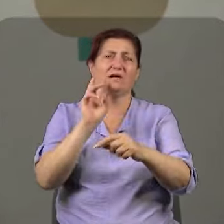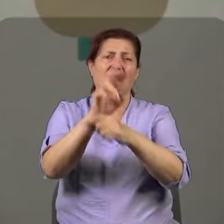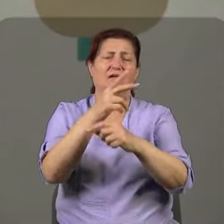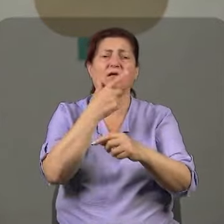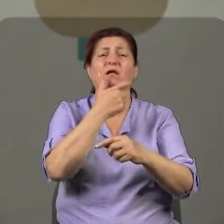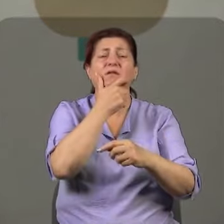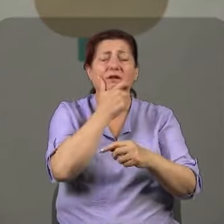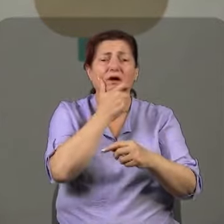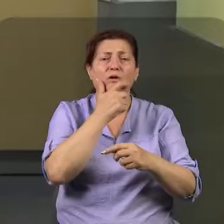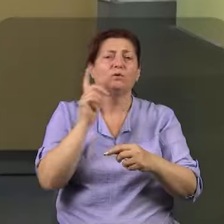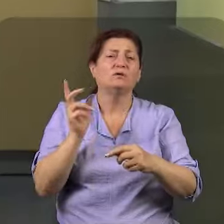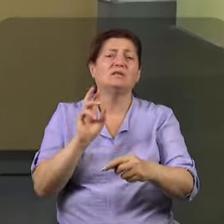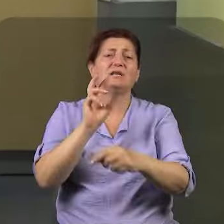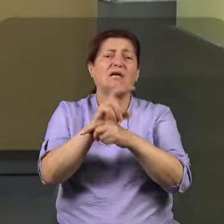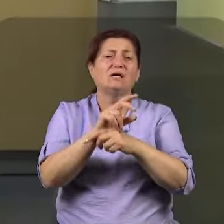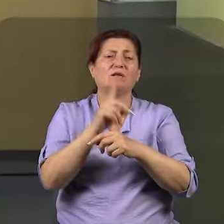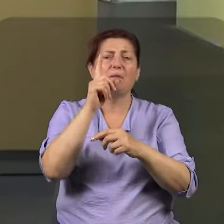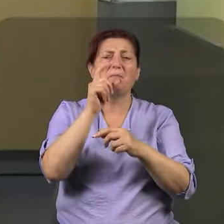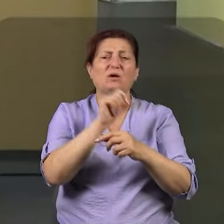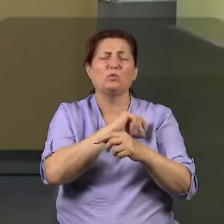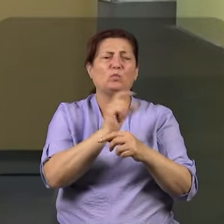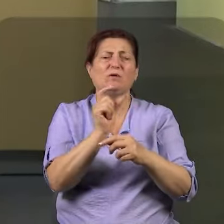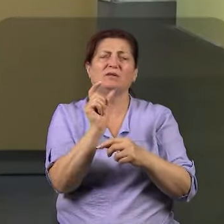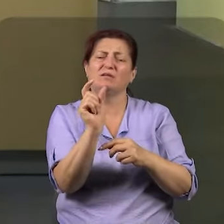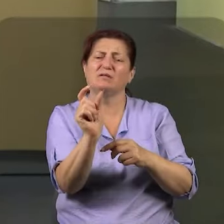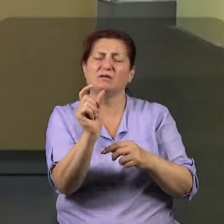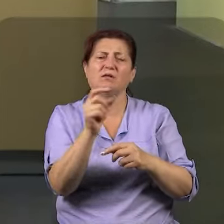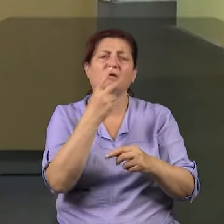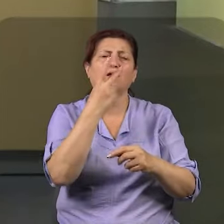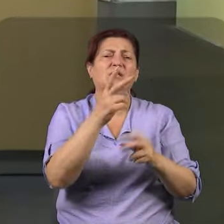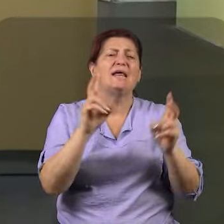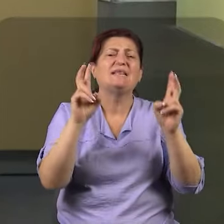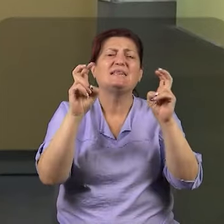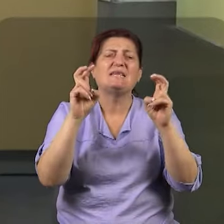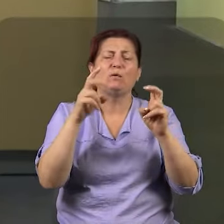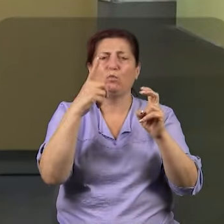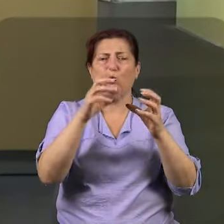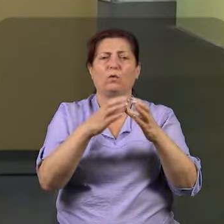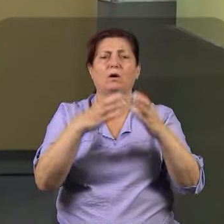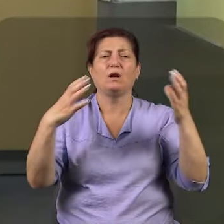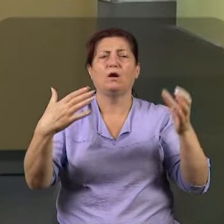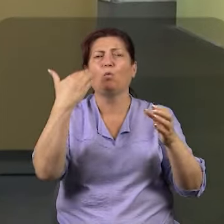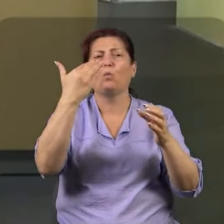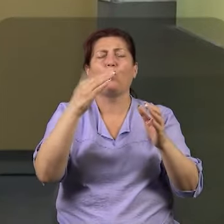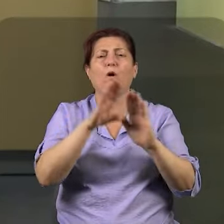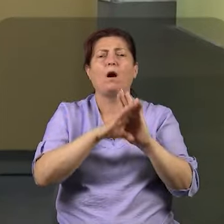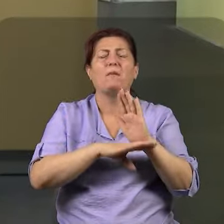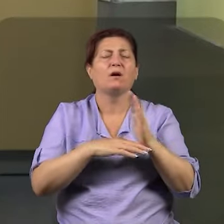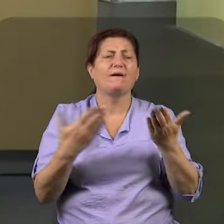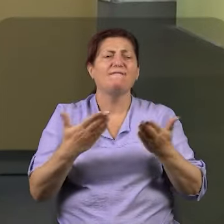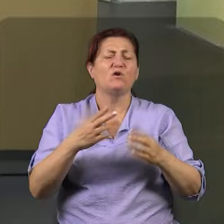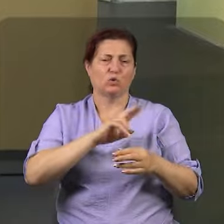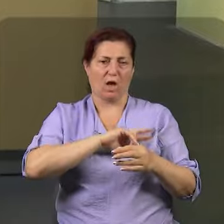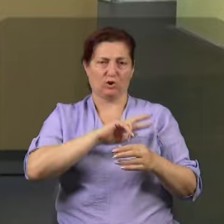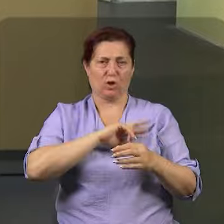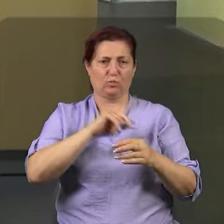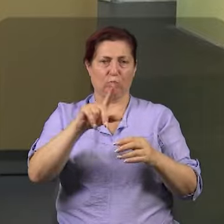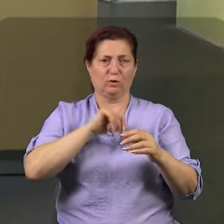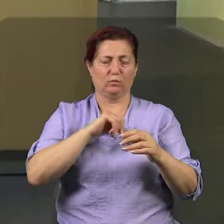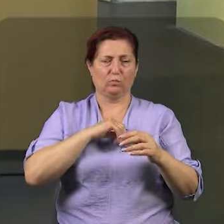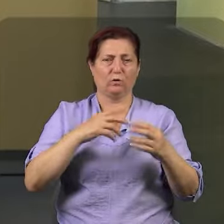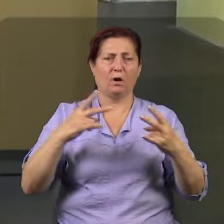այդ երկրներում գնում են ինչ որ մի հատ նեղ օրինակ նայելու, չեն նայում ավելի լայն այդ երկրի համակարգը ոնց է աշխատում։ Եվ դա արդեն,